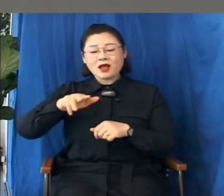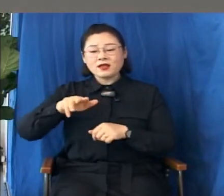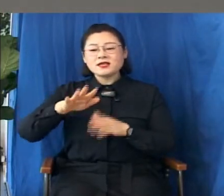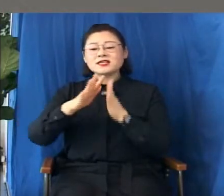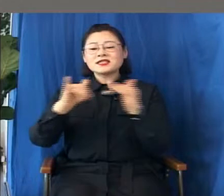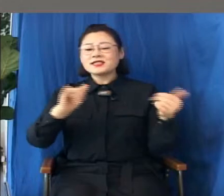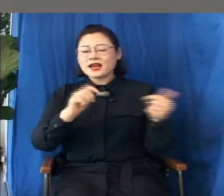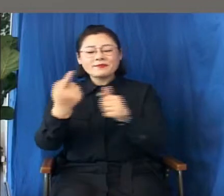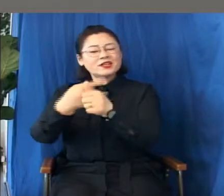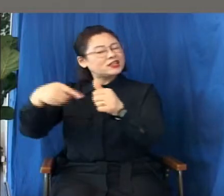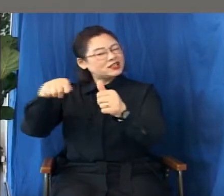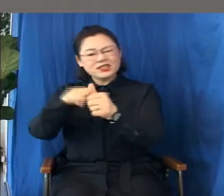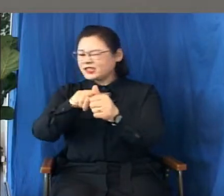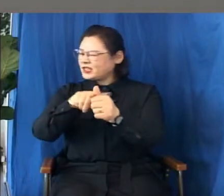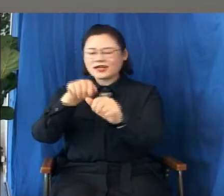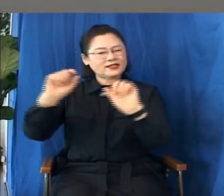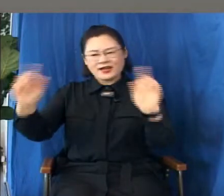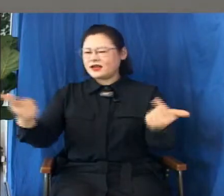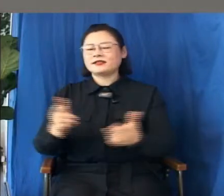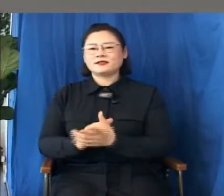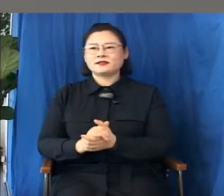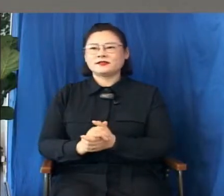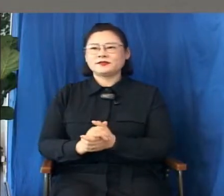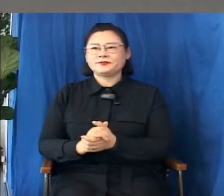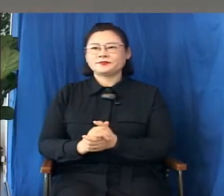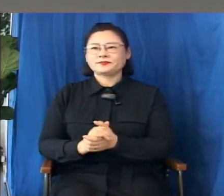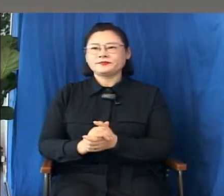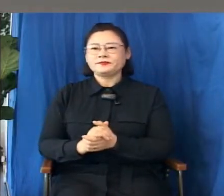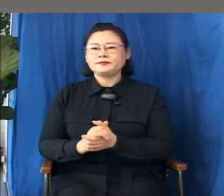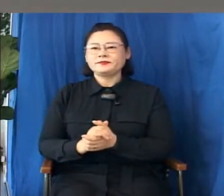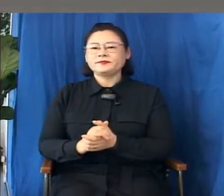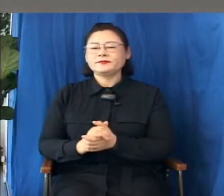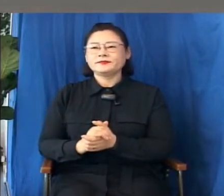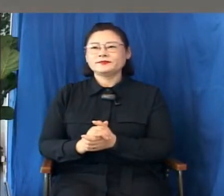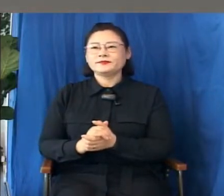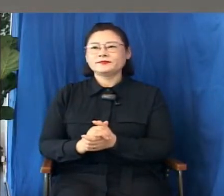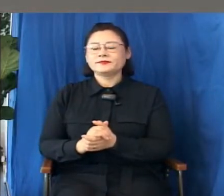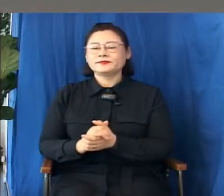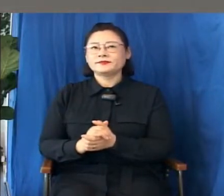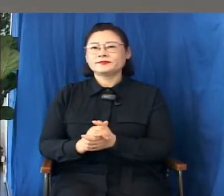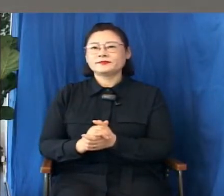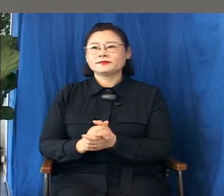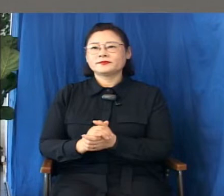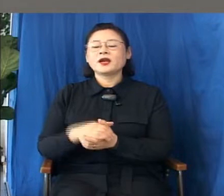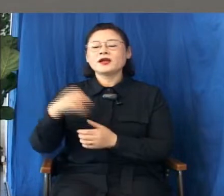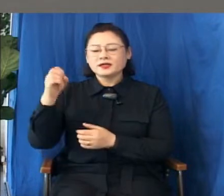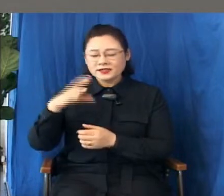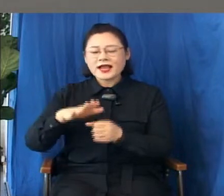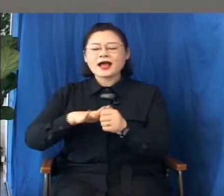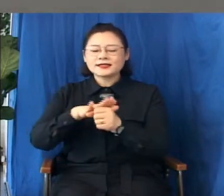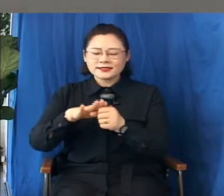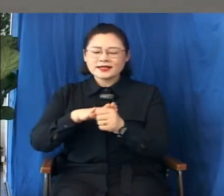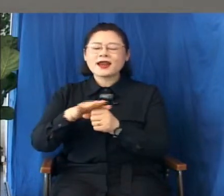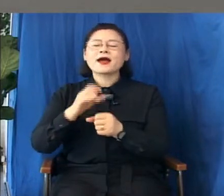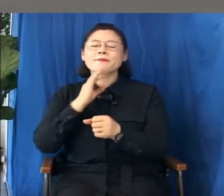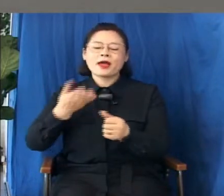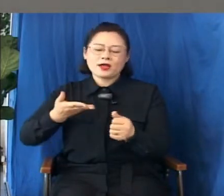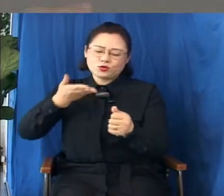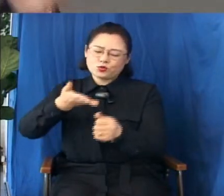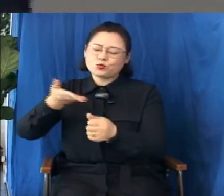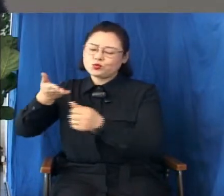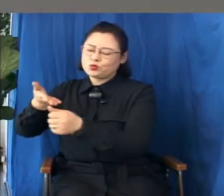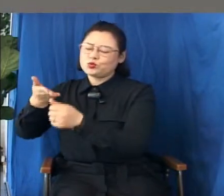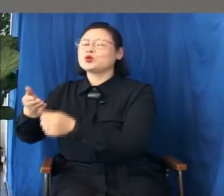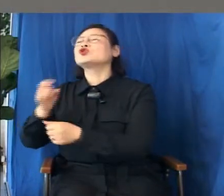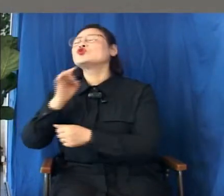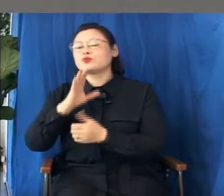그래요. 니들이 나를 어떻게 보호해 주겠지 이런 생각 전혀 하지 않으셨어요. 그냥 사랑만 해 주셨을 뿐이에요. 저